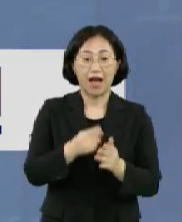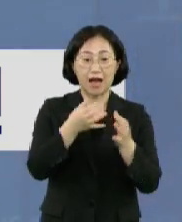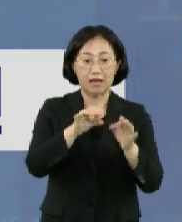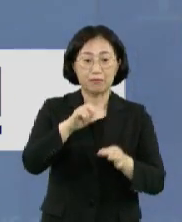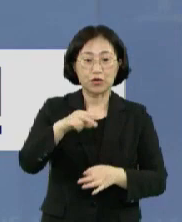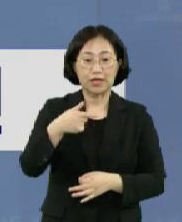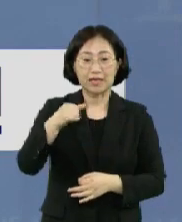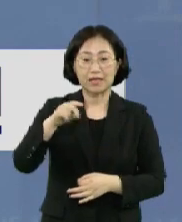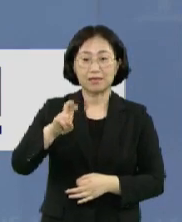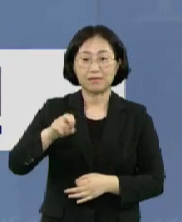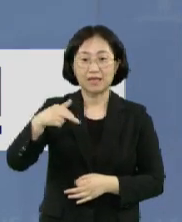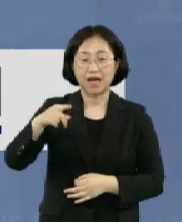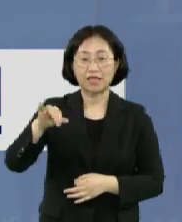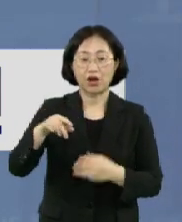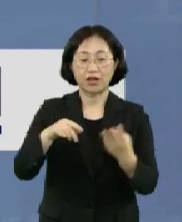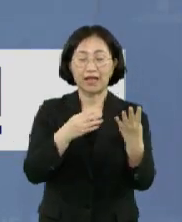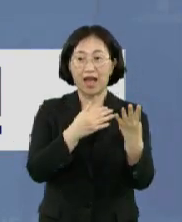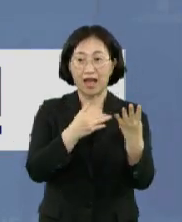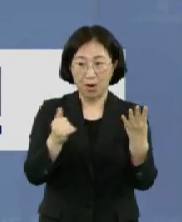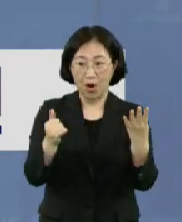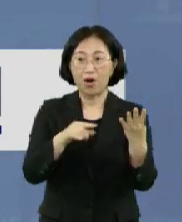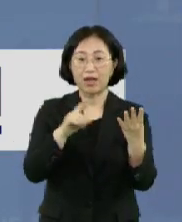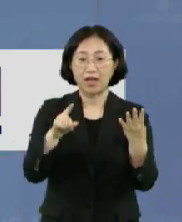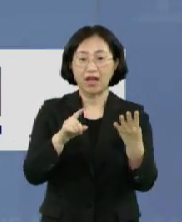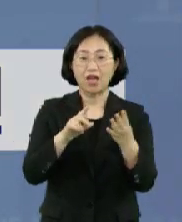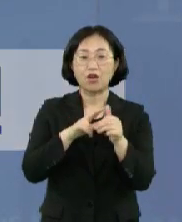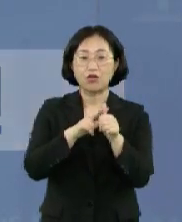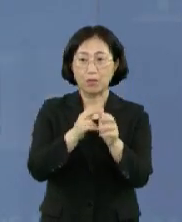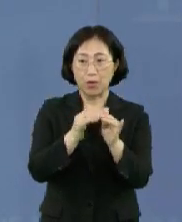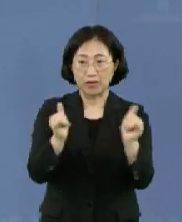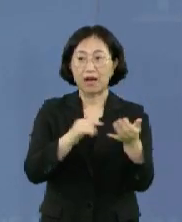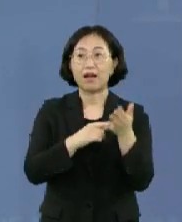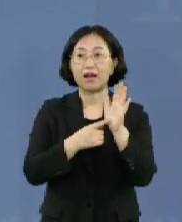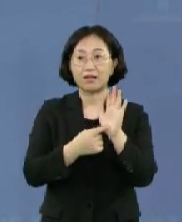김윤기, 심상정, 이정미 등 4명의 대선